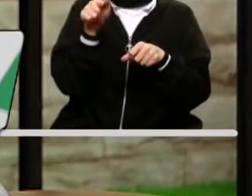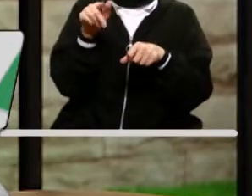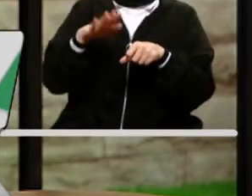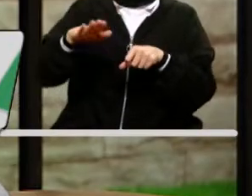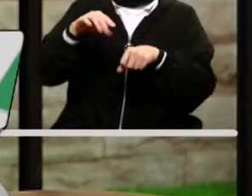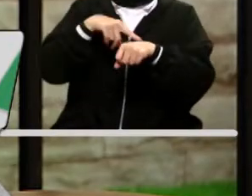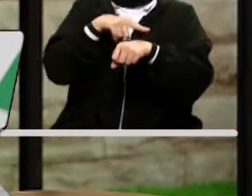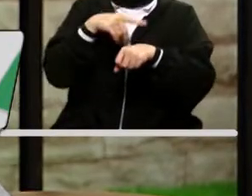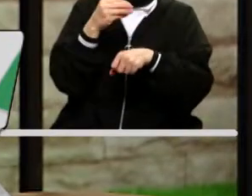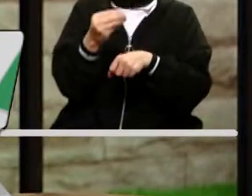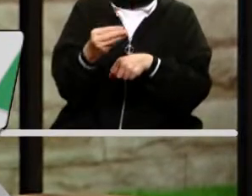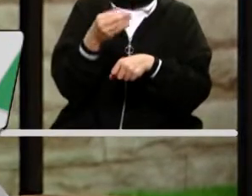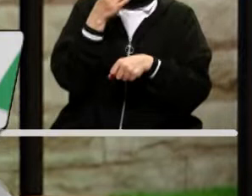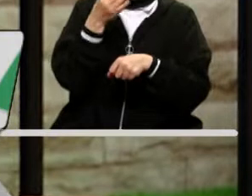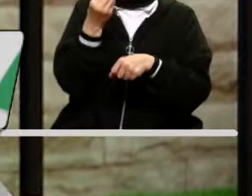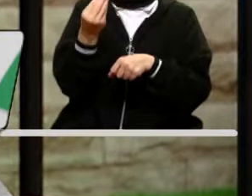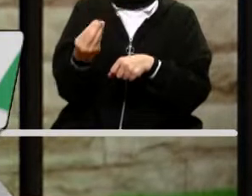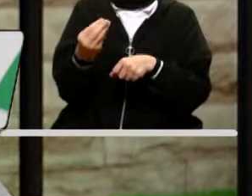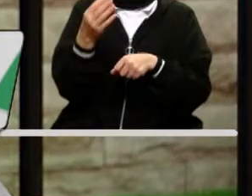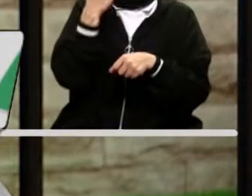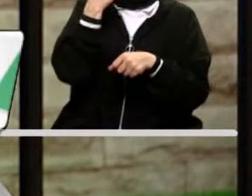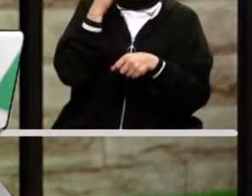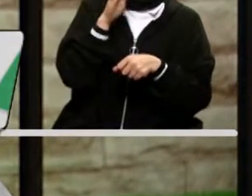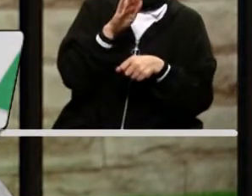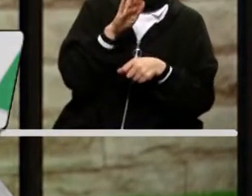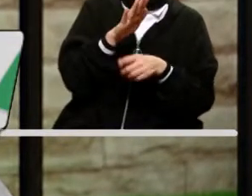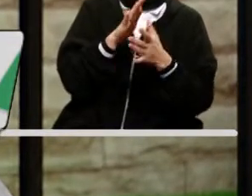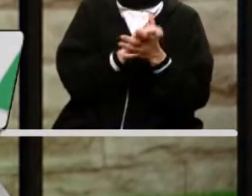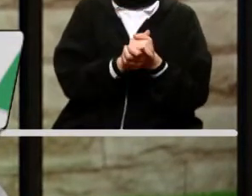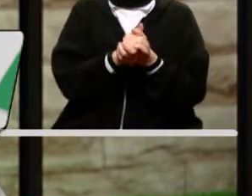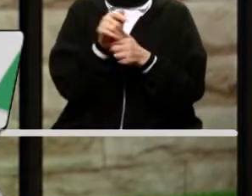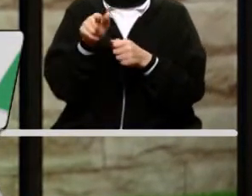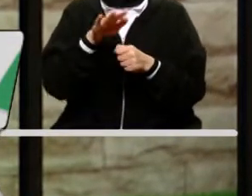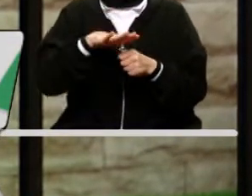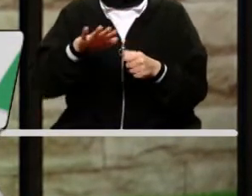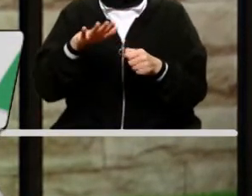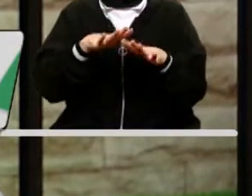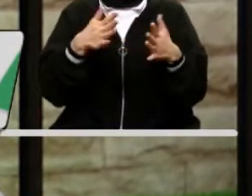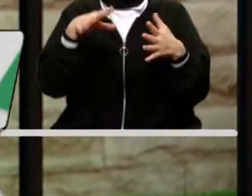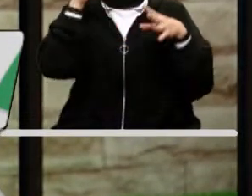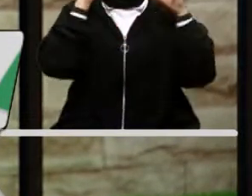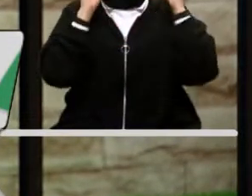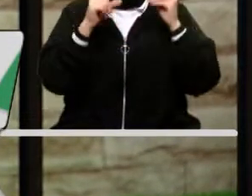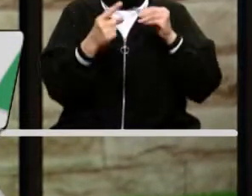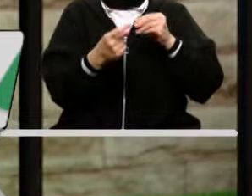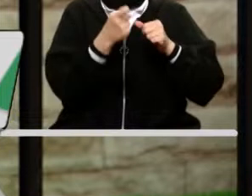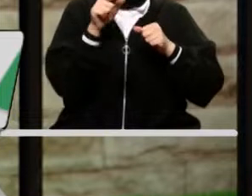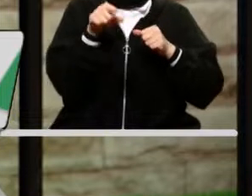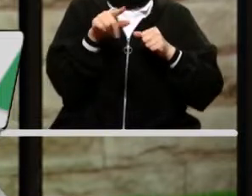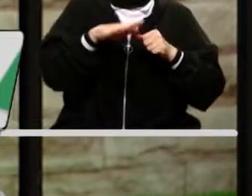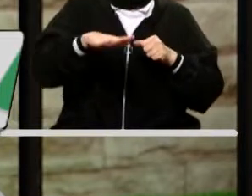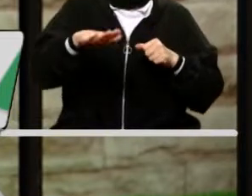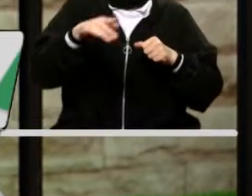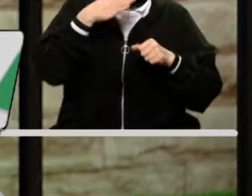neyse, bir de onu da ekleyelim. İhtiyacı olan şeye nasıl ulaşması gerektiğini öğrenmeye kalkarsa. Şimdi elbette şimdi çocuğa fırsat vermek şu. Şimdi